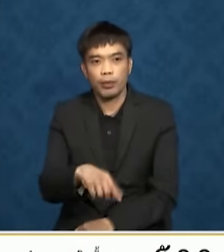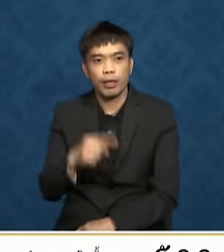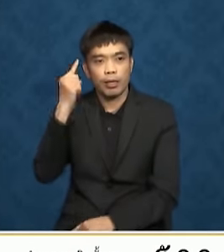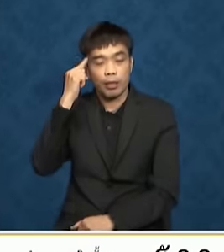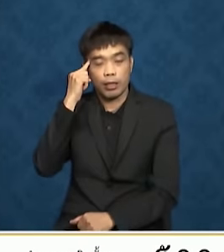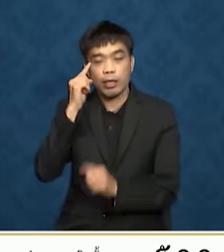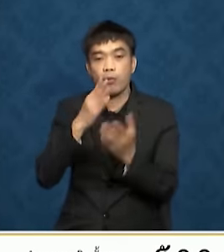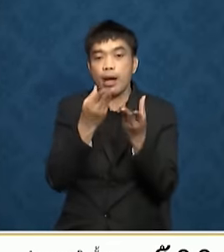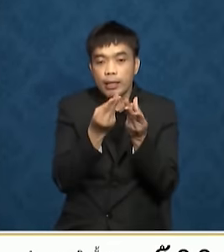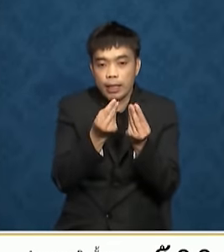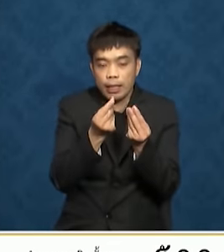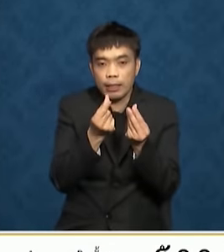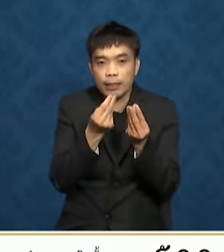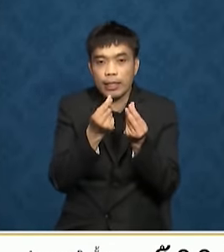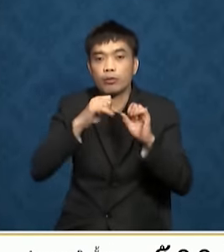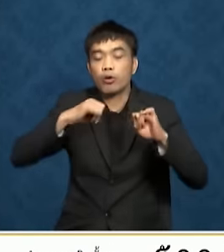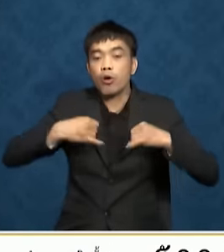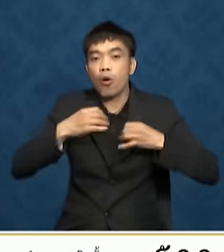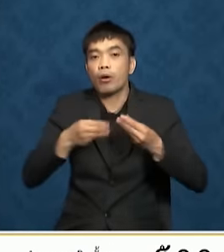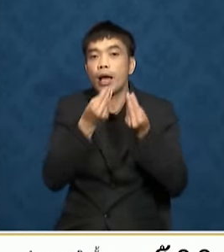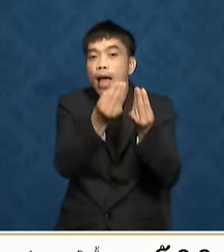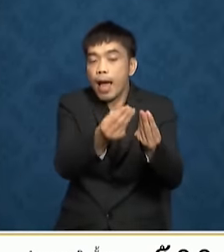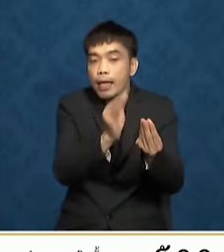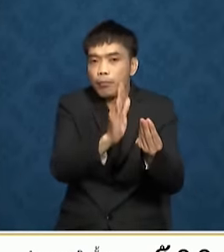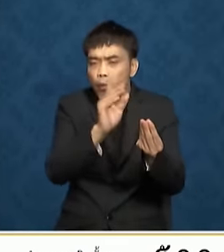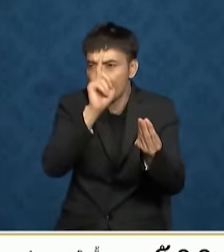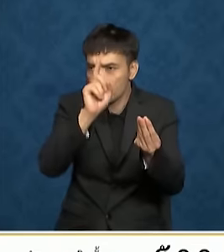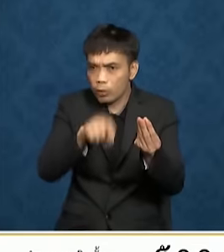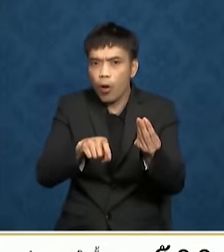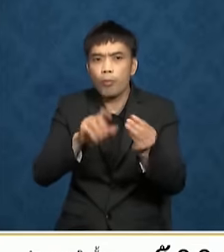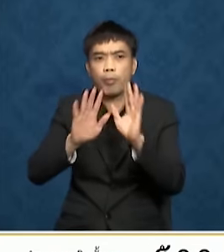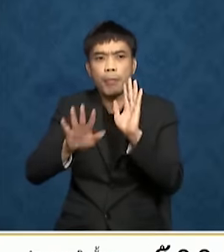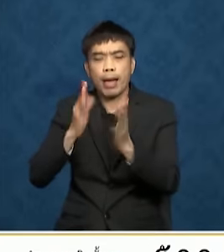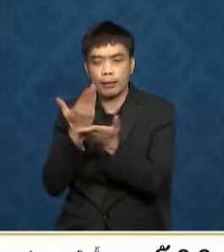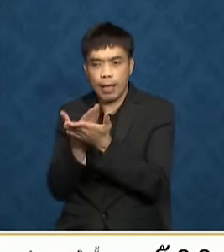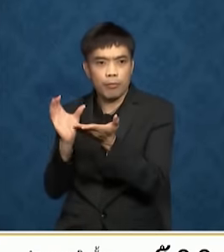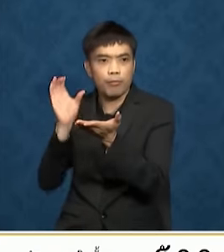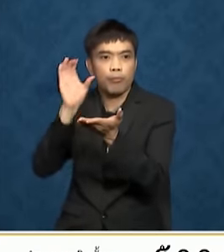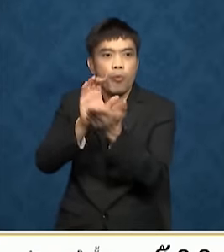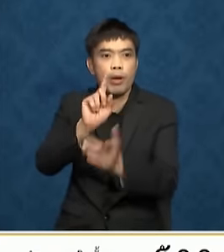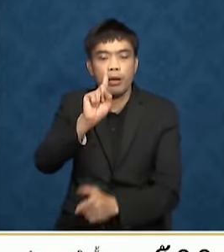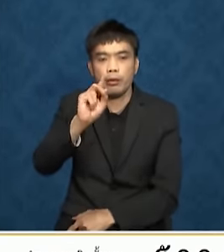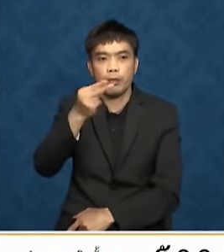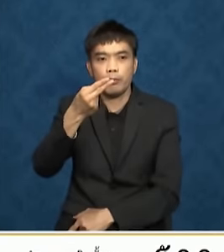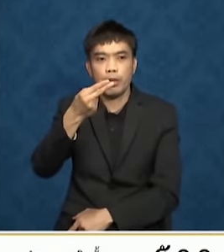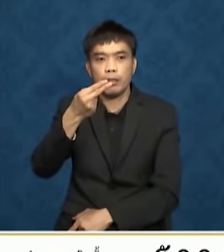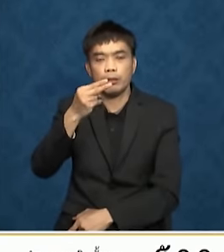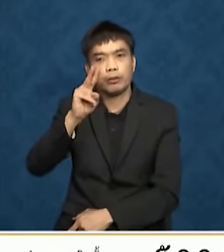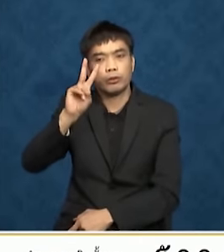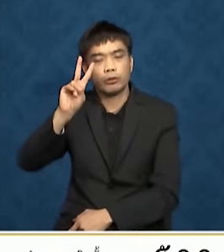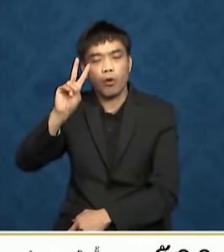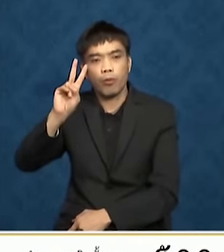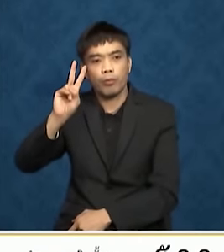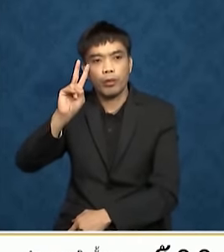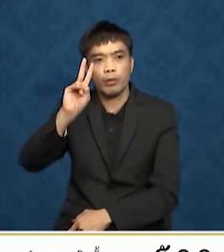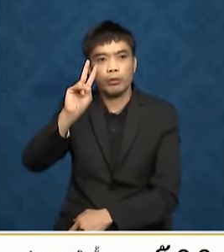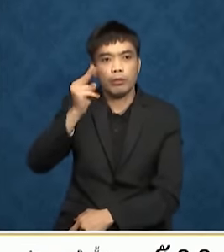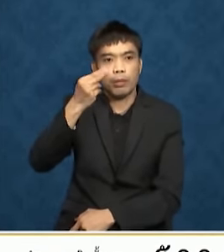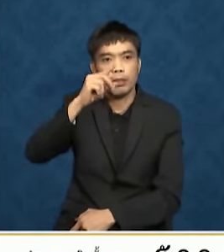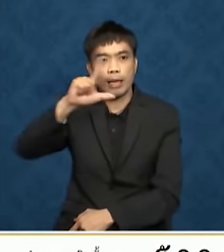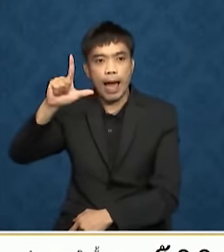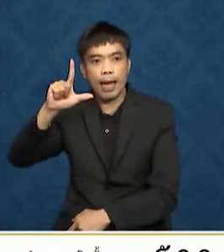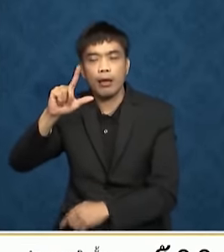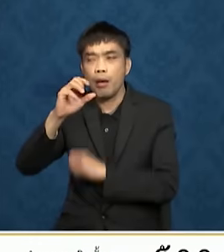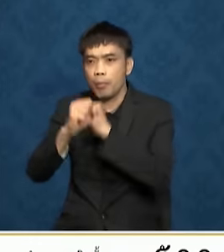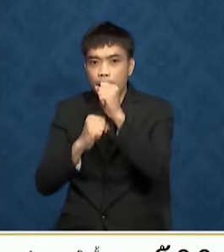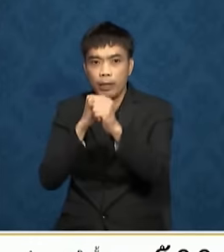ดินให้กับพี่น้องเกษตรกรเนี่ยต้องใช้งบประมาณ 10,000ล้านบาทภายใน 5ปีหรือประมาณ 2,000ล้านต่อปีถ้าเป็นแบบนี้เนี่ยภาย